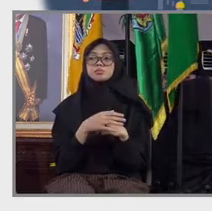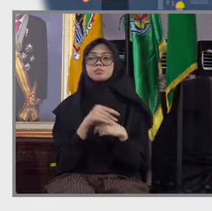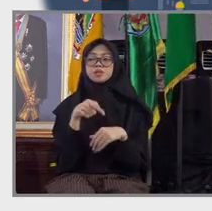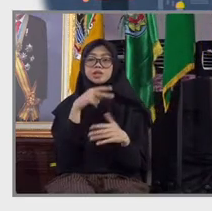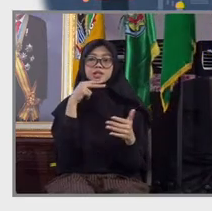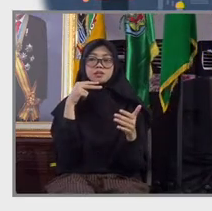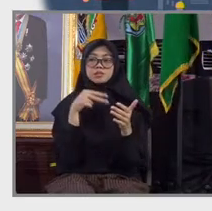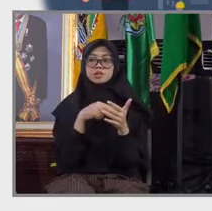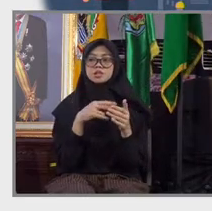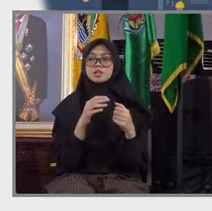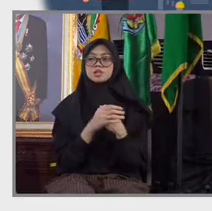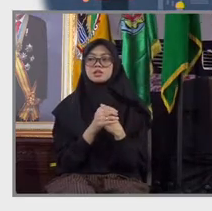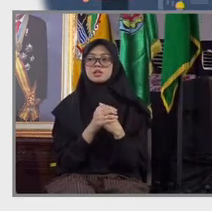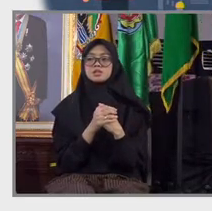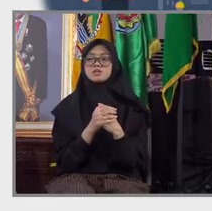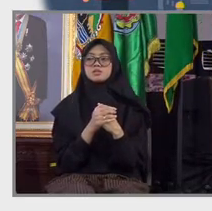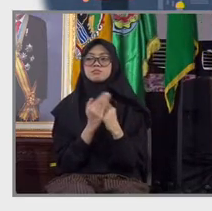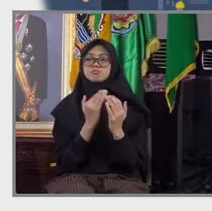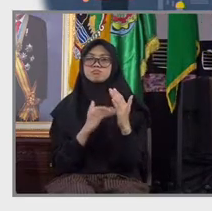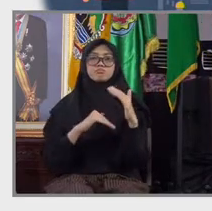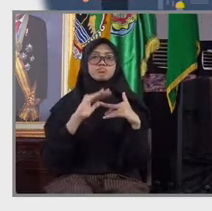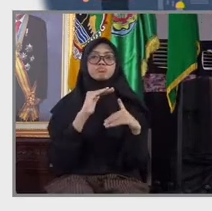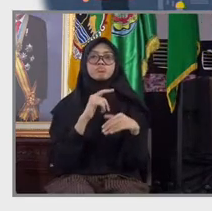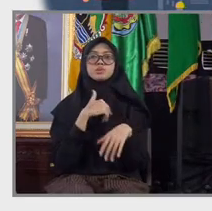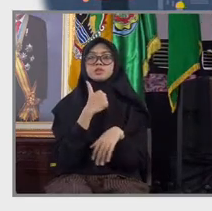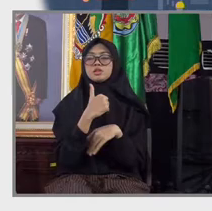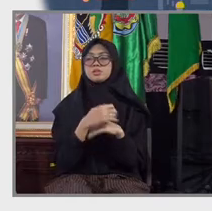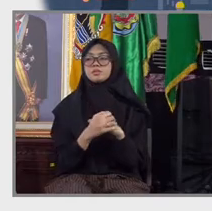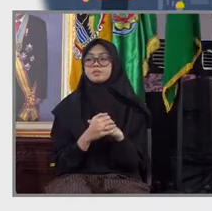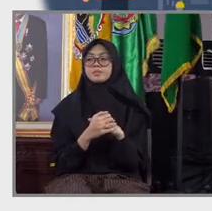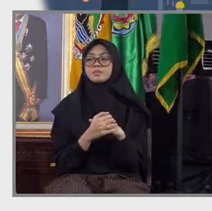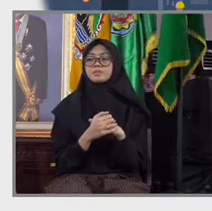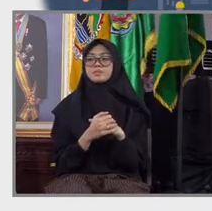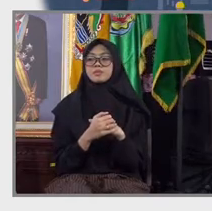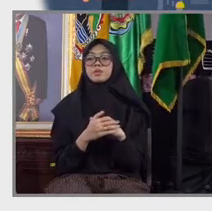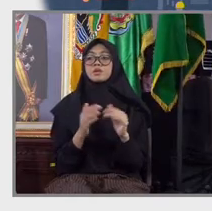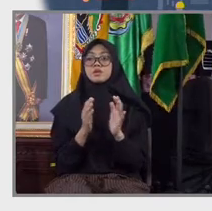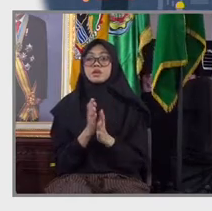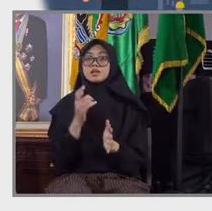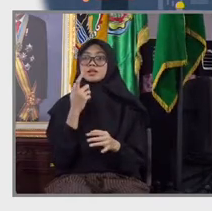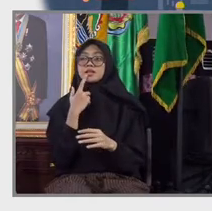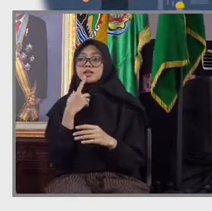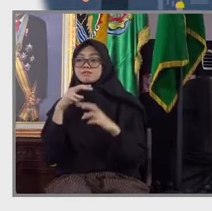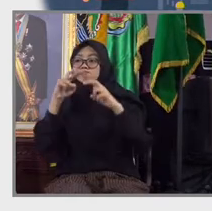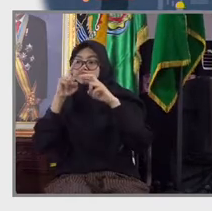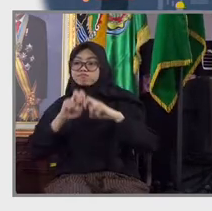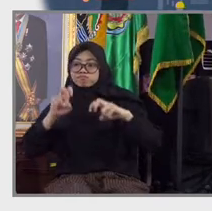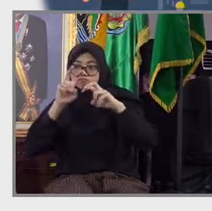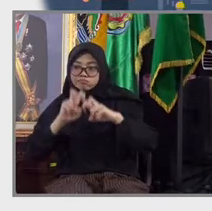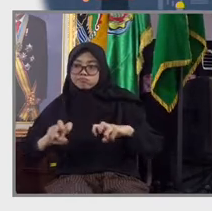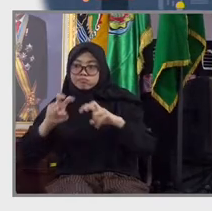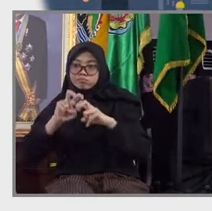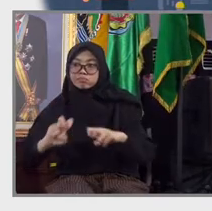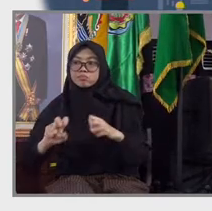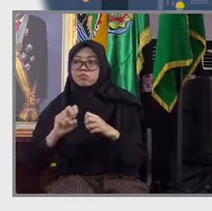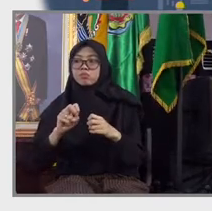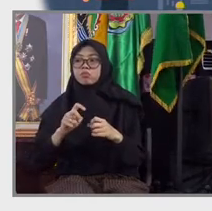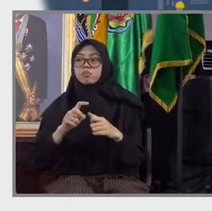industri dan sebagainya bisa tercapai. Yang kedua, kita melaksanakan studi larap untuk pembangunan Bendung